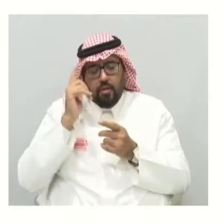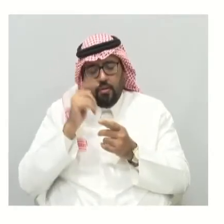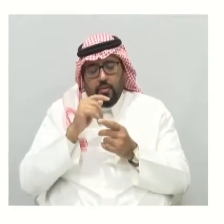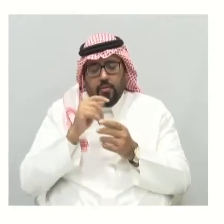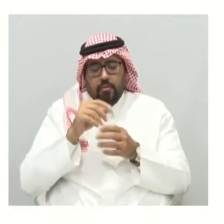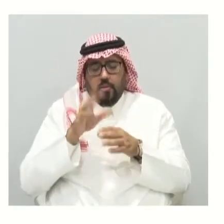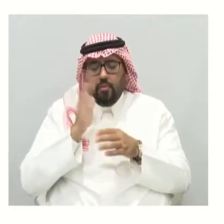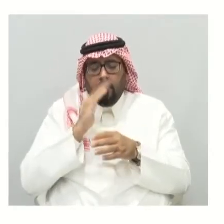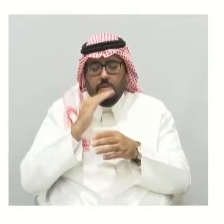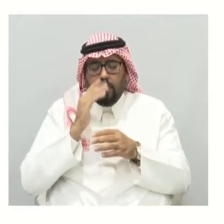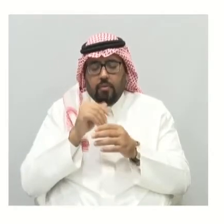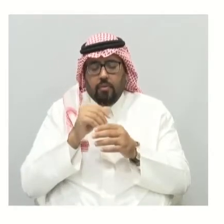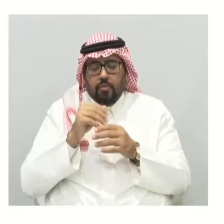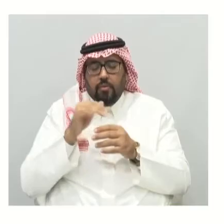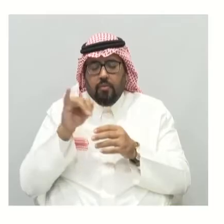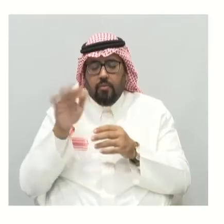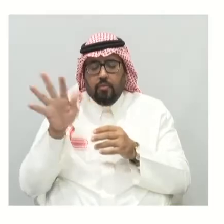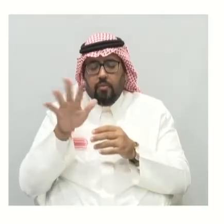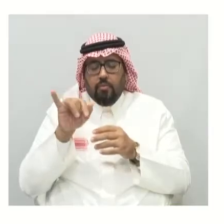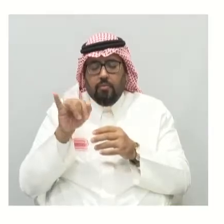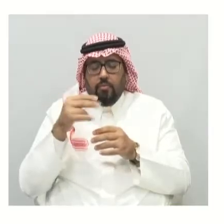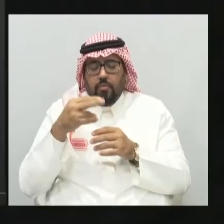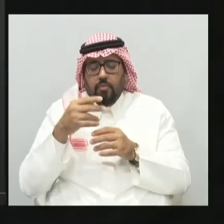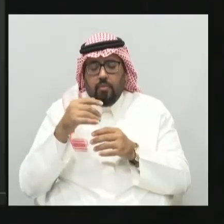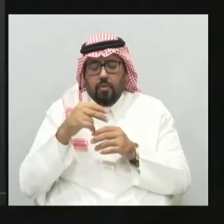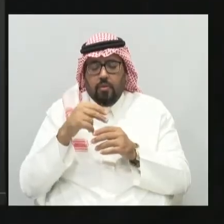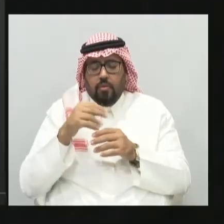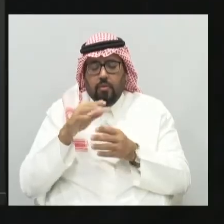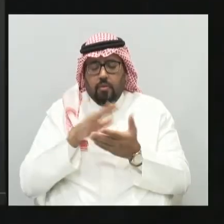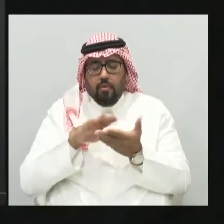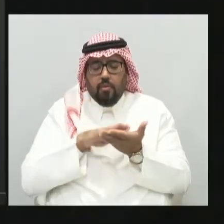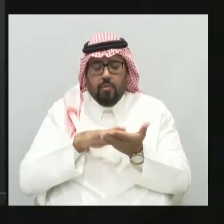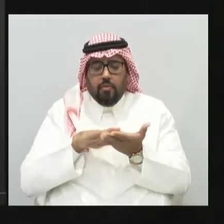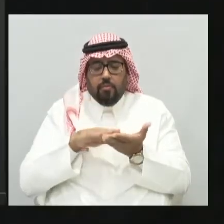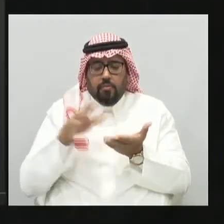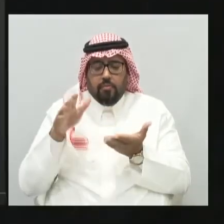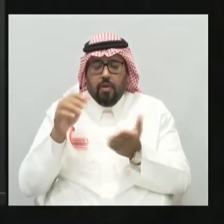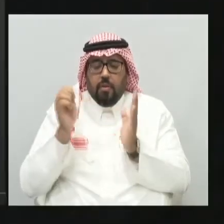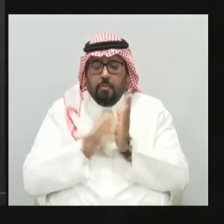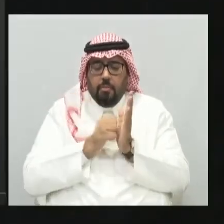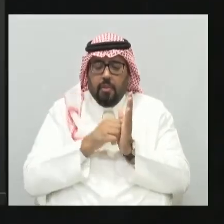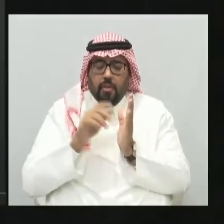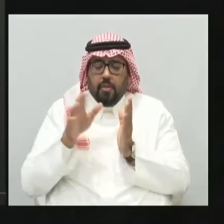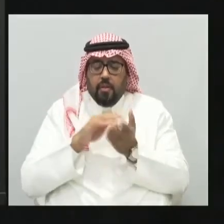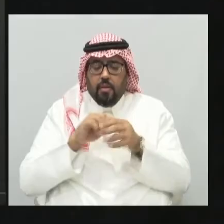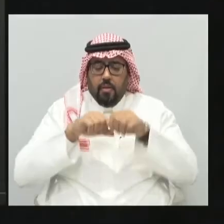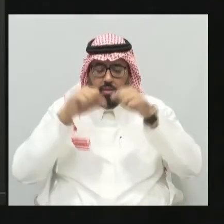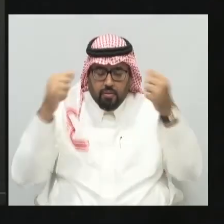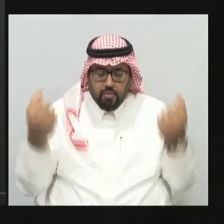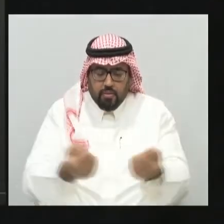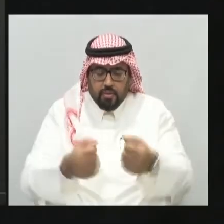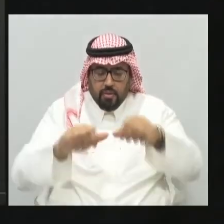وورق مشمع هذا ورق بلاستيك موجود عندنا بالبيت نغطي